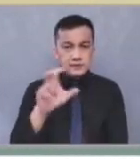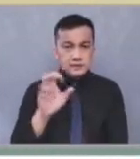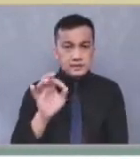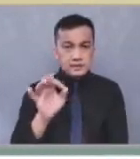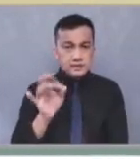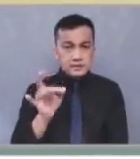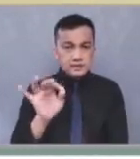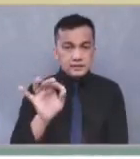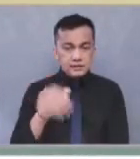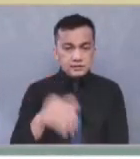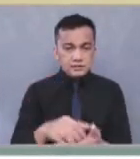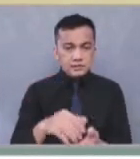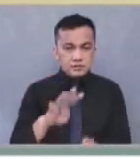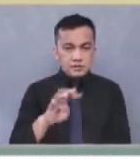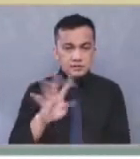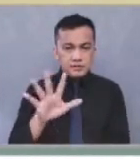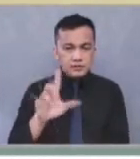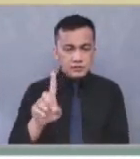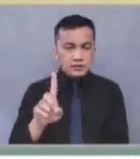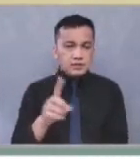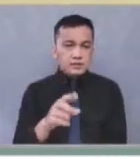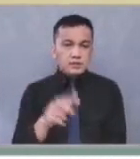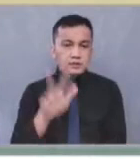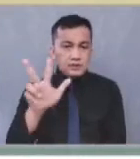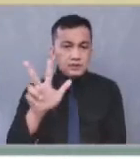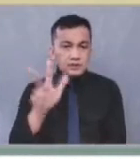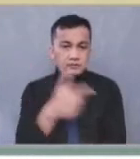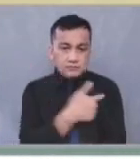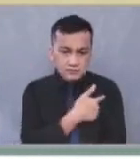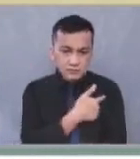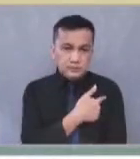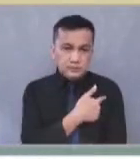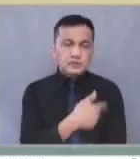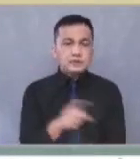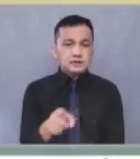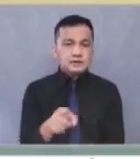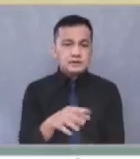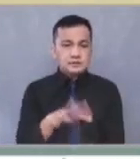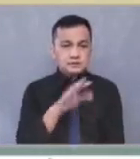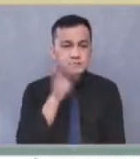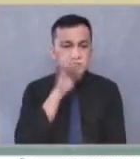389,451 ang mga booster shots na iturok sa ating mga kababayan. Nasa